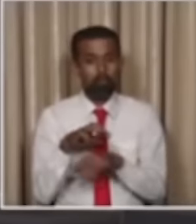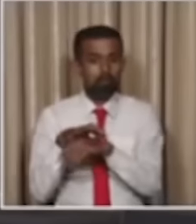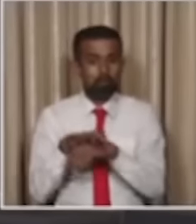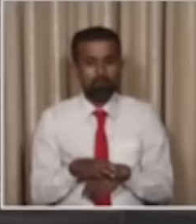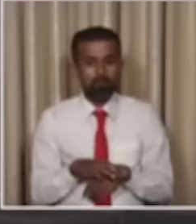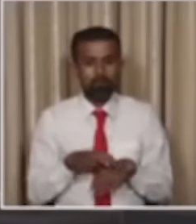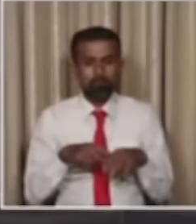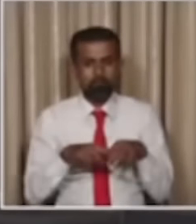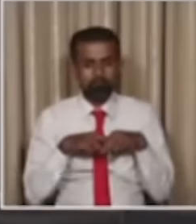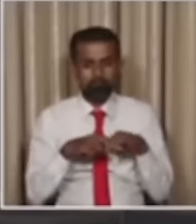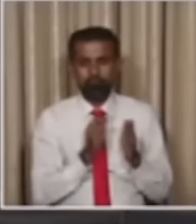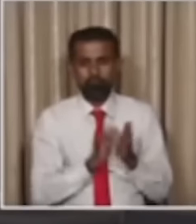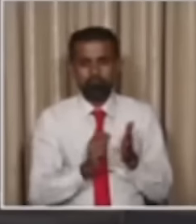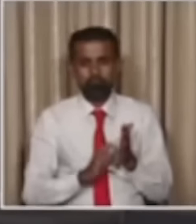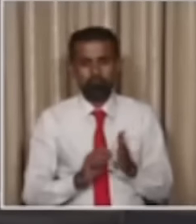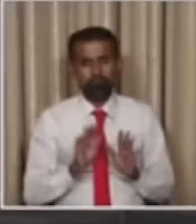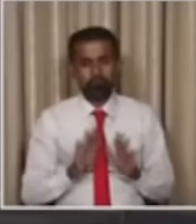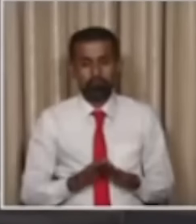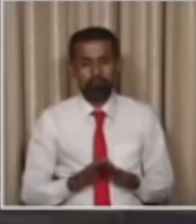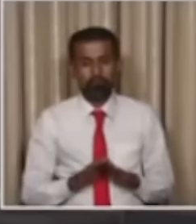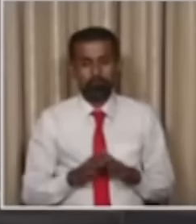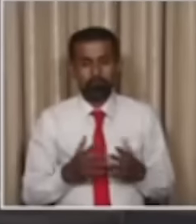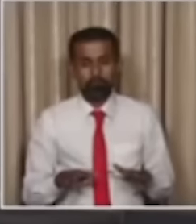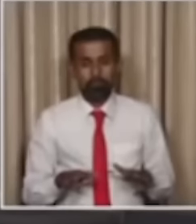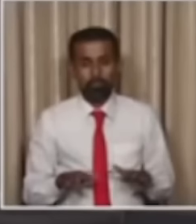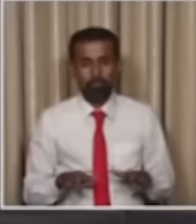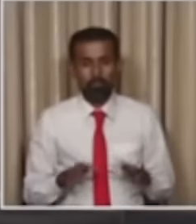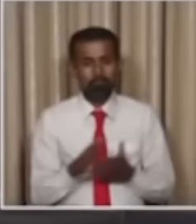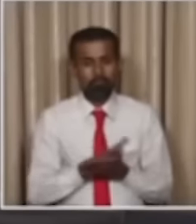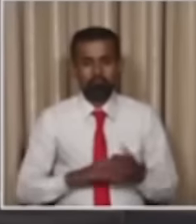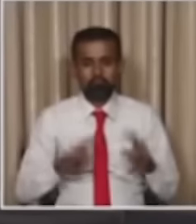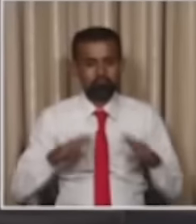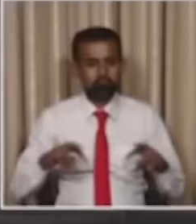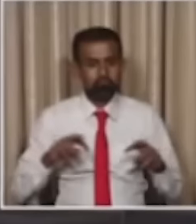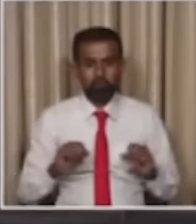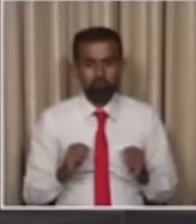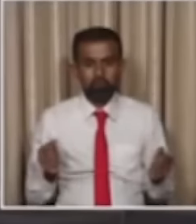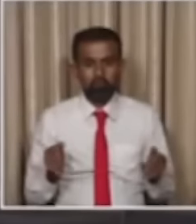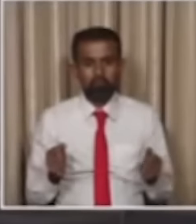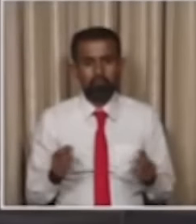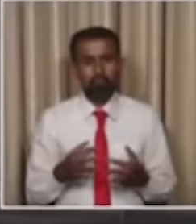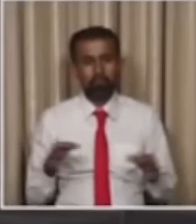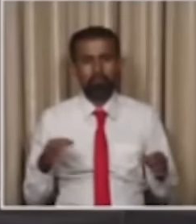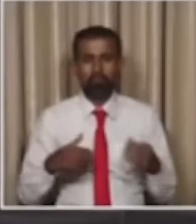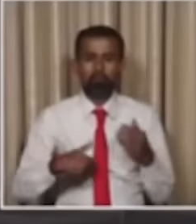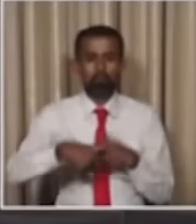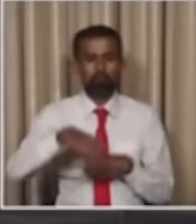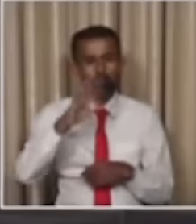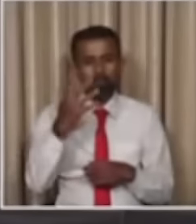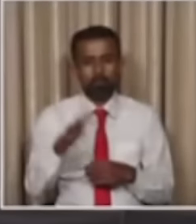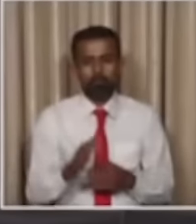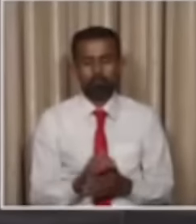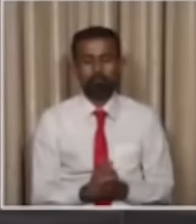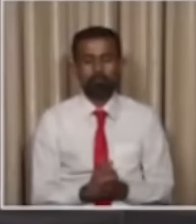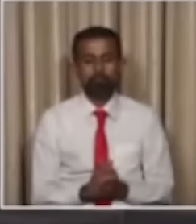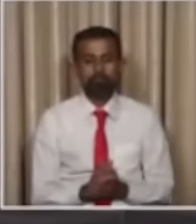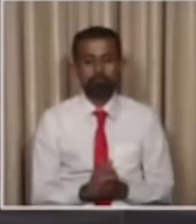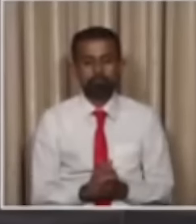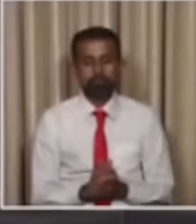ඔහුගෙන් ප්‍රකාශයක් පමණක් සටහන් කරගෙන නිසි විමර්ශනයක් නොපවත්වා එදිනම මුදවාහැර තිබීමයි.